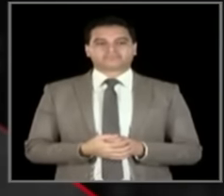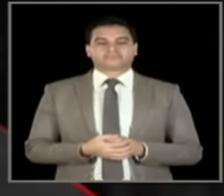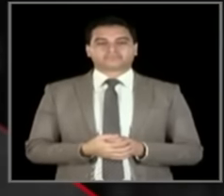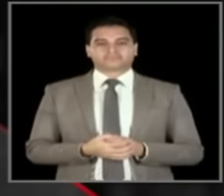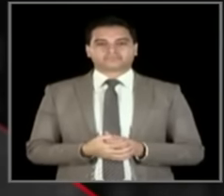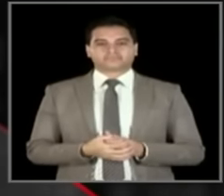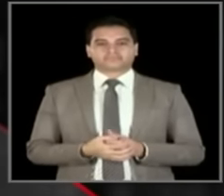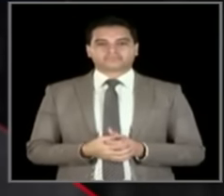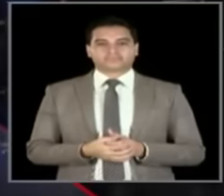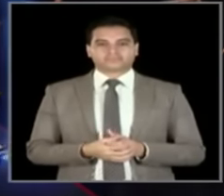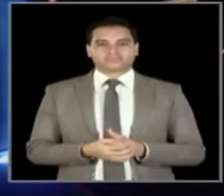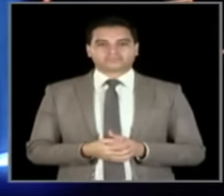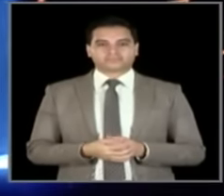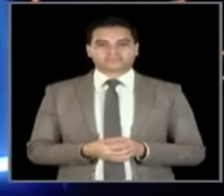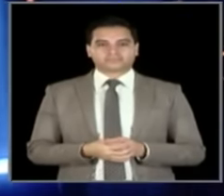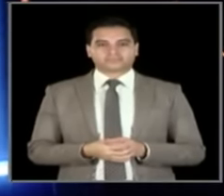تحت الضغط.